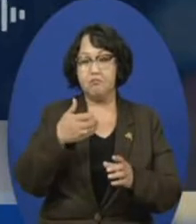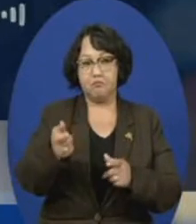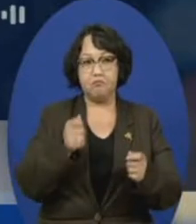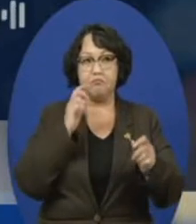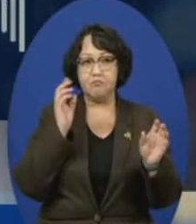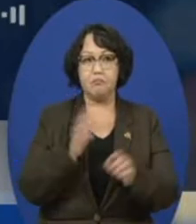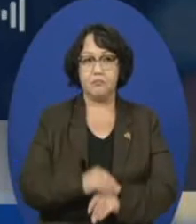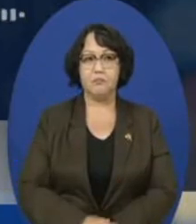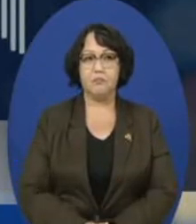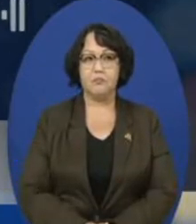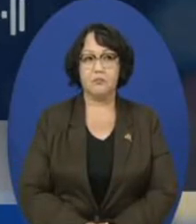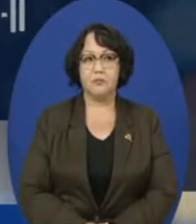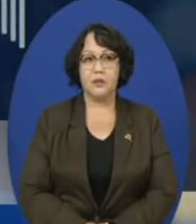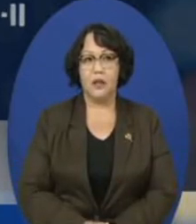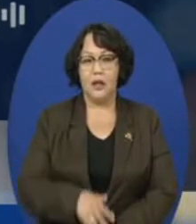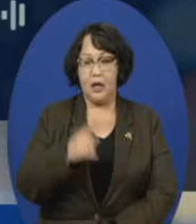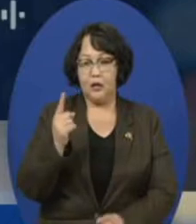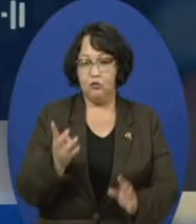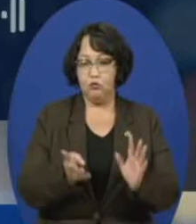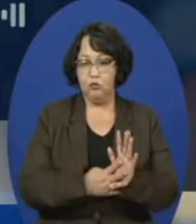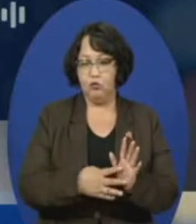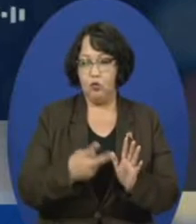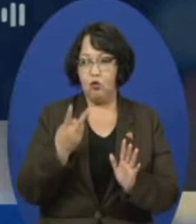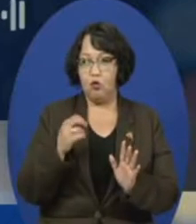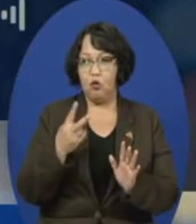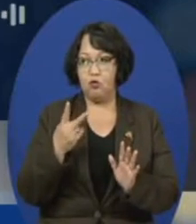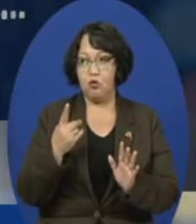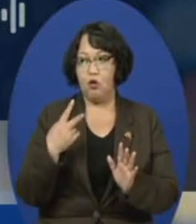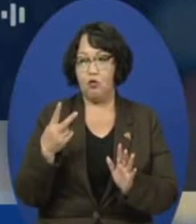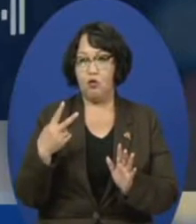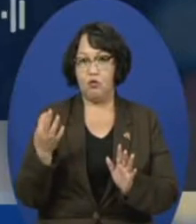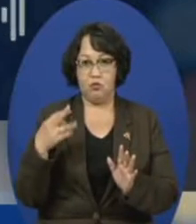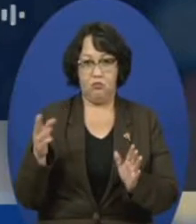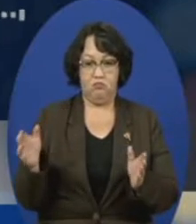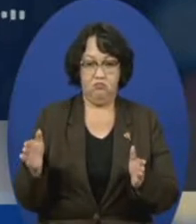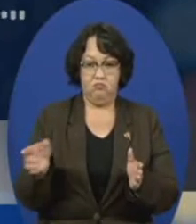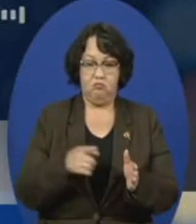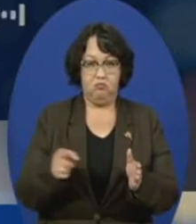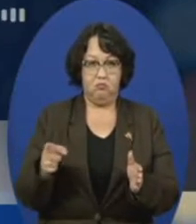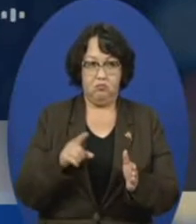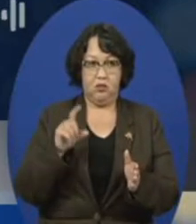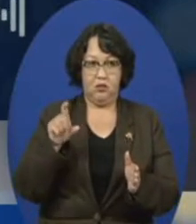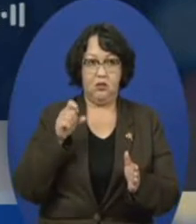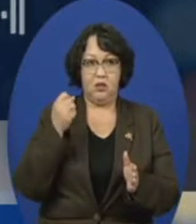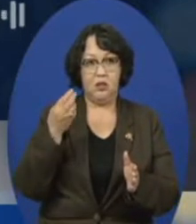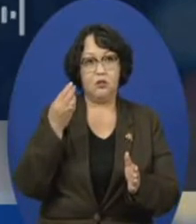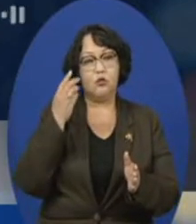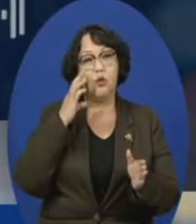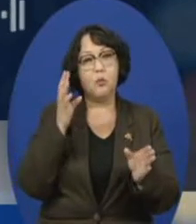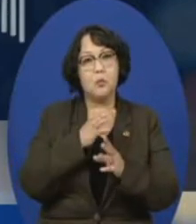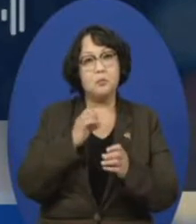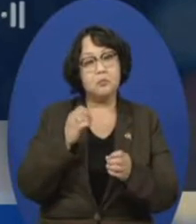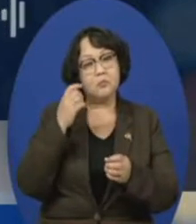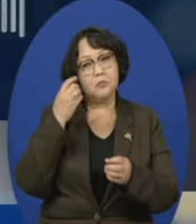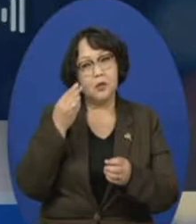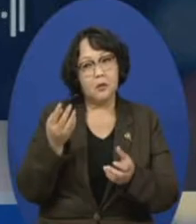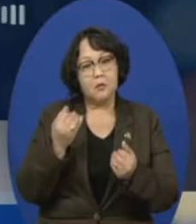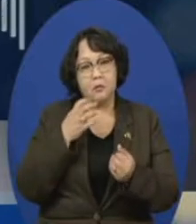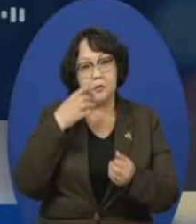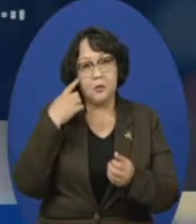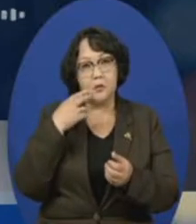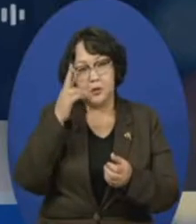да. Зохион байгуулалтаа 19-ээс 19-20 2021 онд зохион байгуулалт хандаа ямар өгсөн. Одоо бол